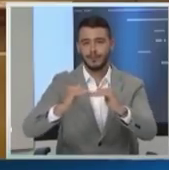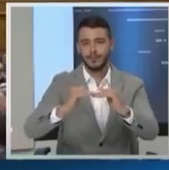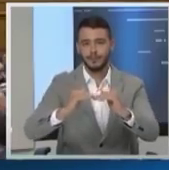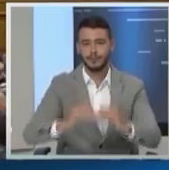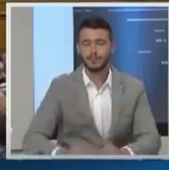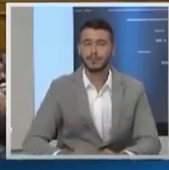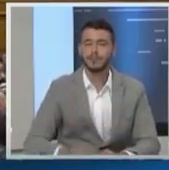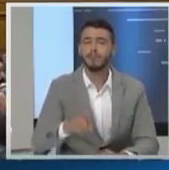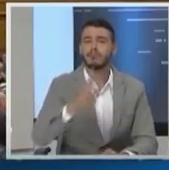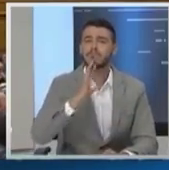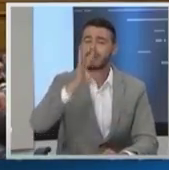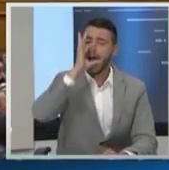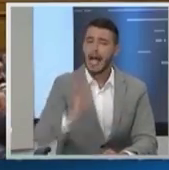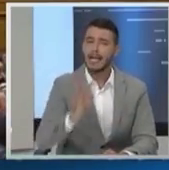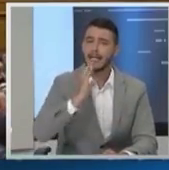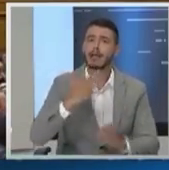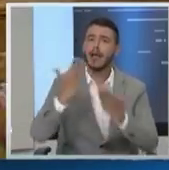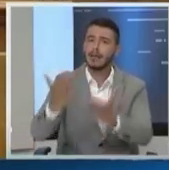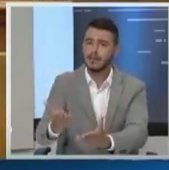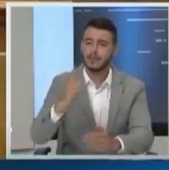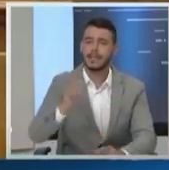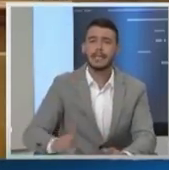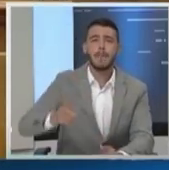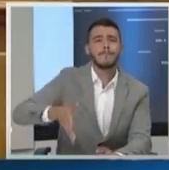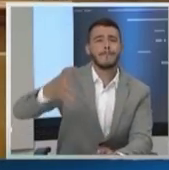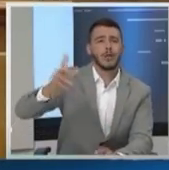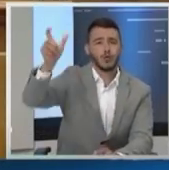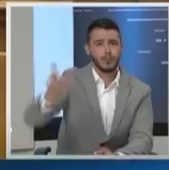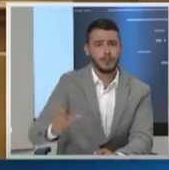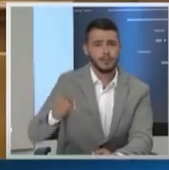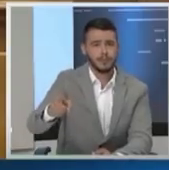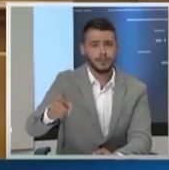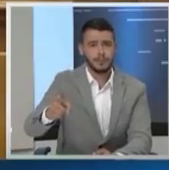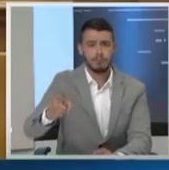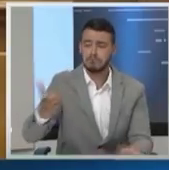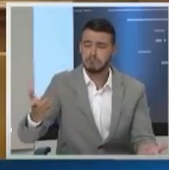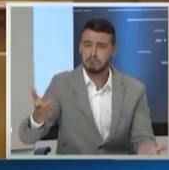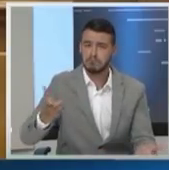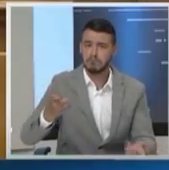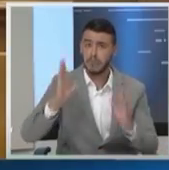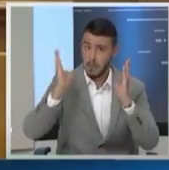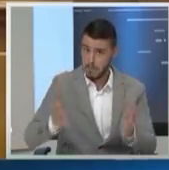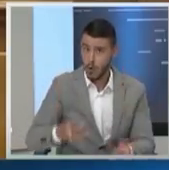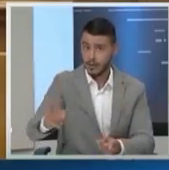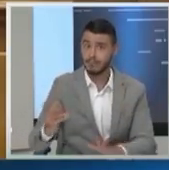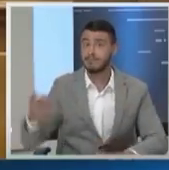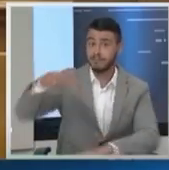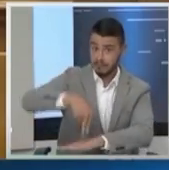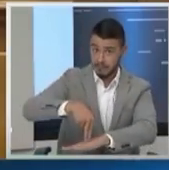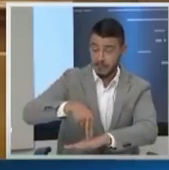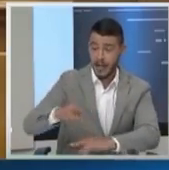Έχετε αλήθεια εσείς τη δυνατότητα να έρθετε μετά από μένα σε αυτό το βήμα και να ισχυριστείτε το